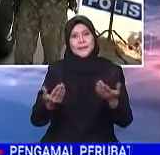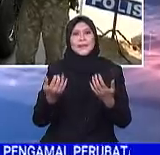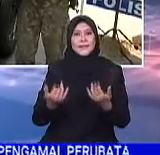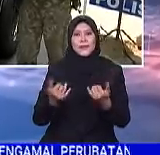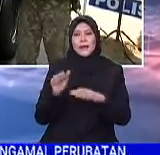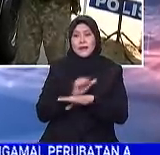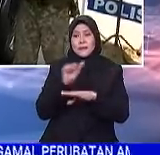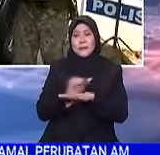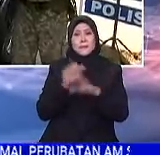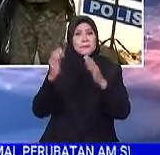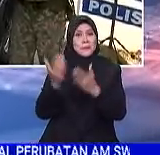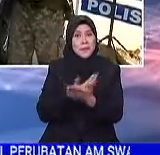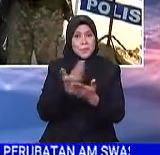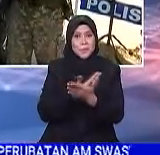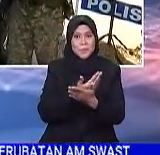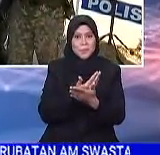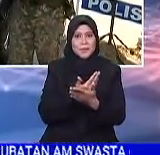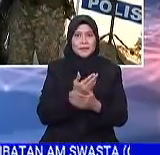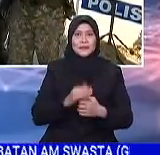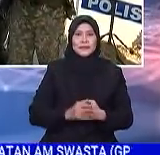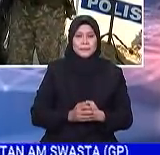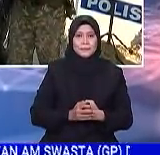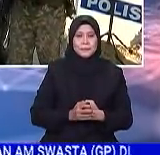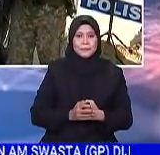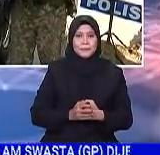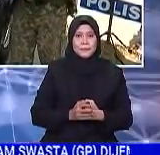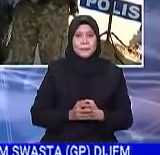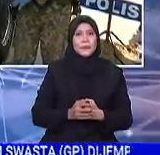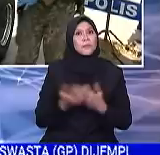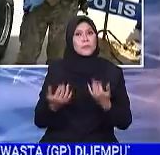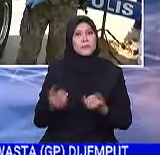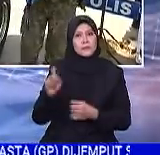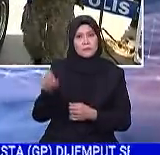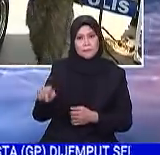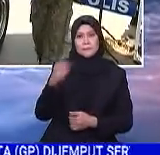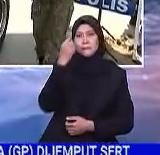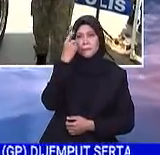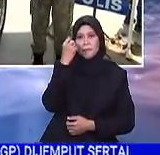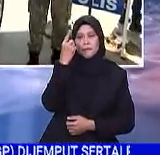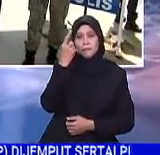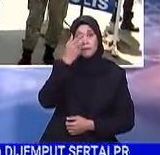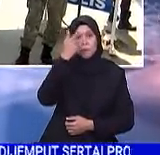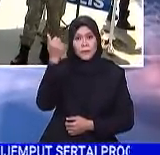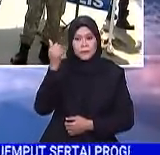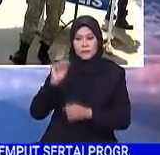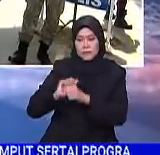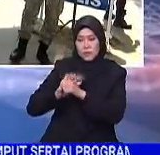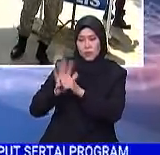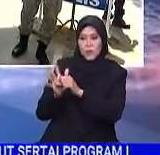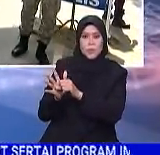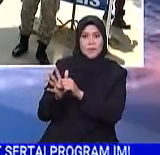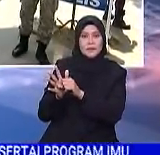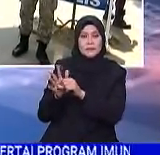dengan amalan baru yang ini, ya. Saya rasa kita perlu faham jangkitan adalah bukan